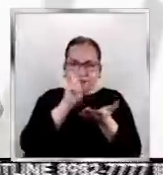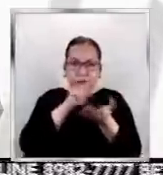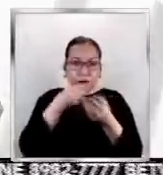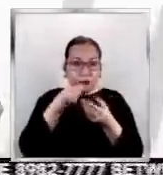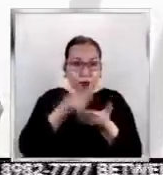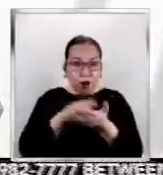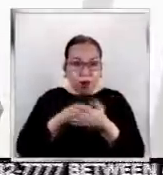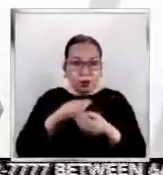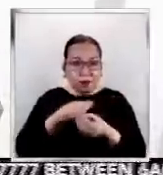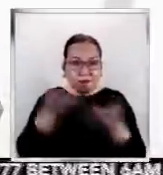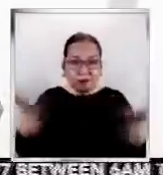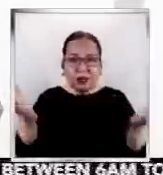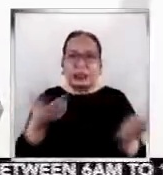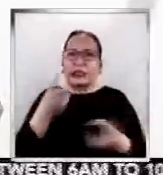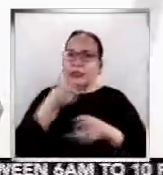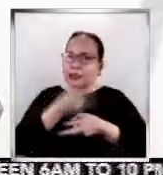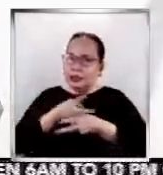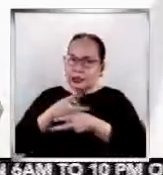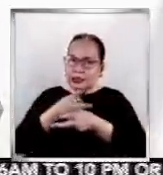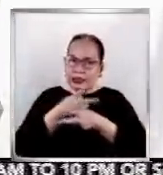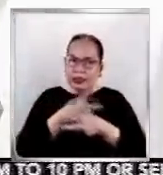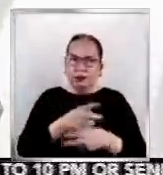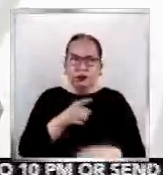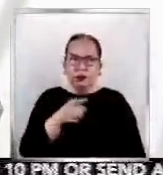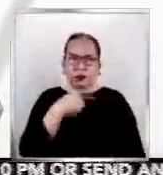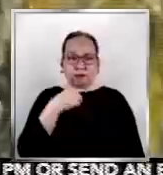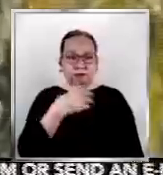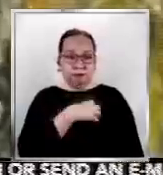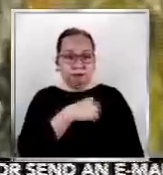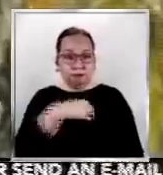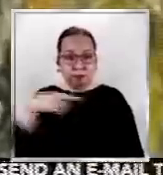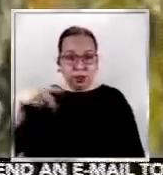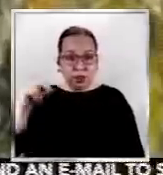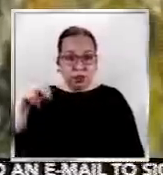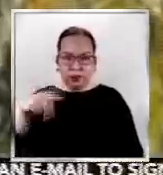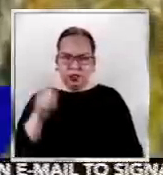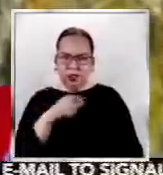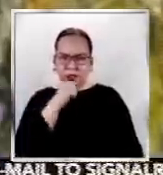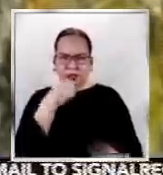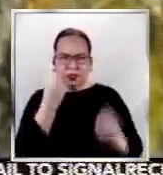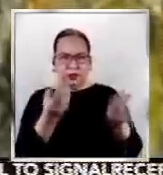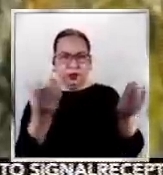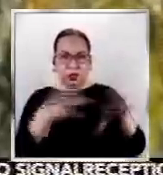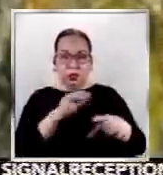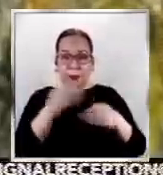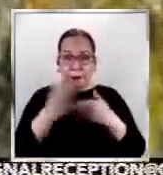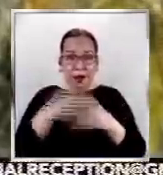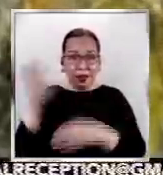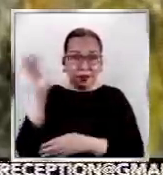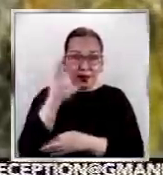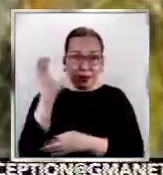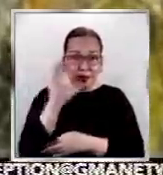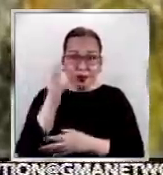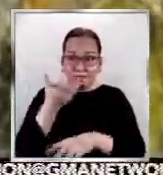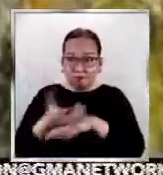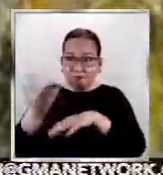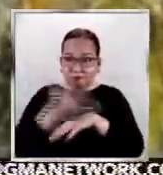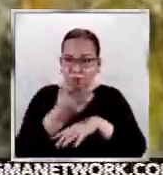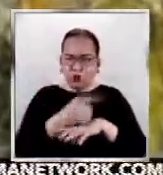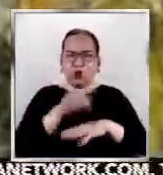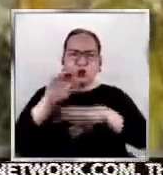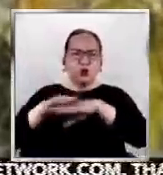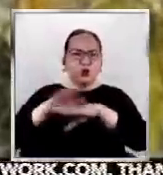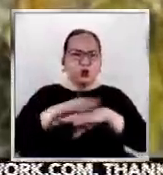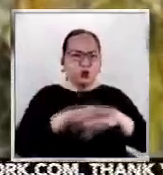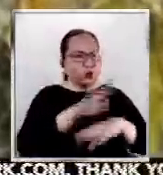publiko, hindi dapat nabigyan ng pagkakataon ang mga taong ito, lalo ngayon papalapit na ang Kapaskuhan, kaya pinapalahan din natin ang ating makabayan na